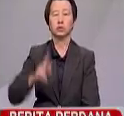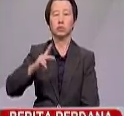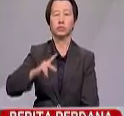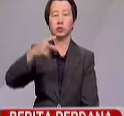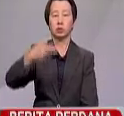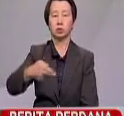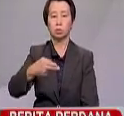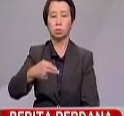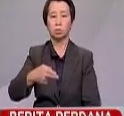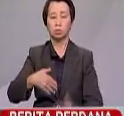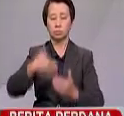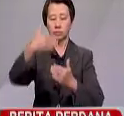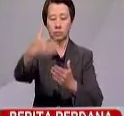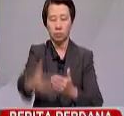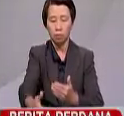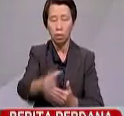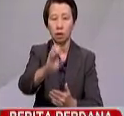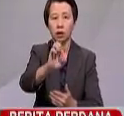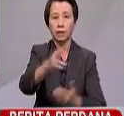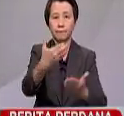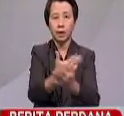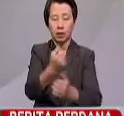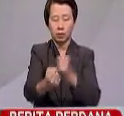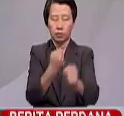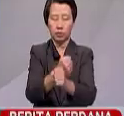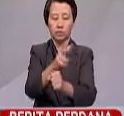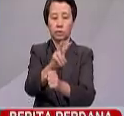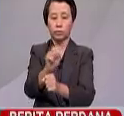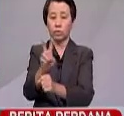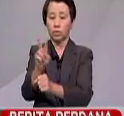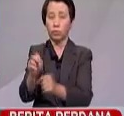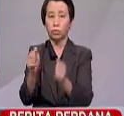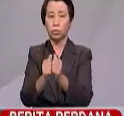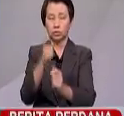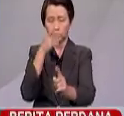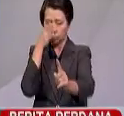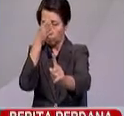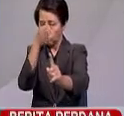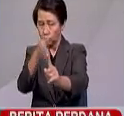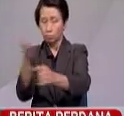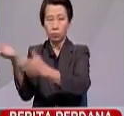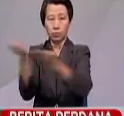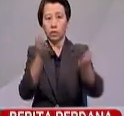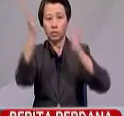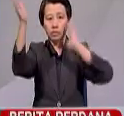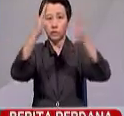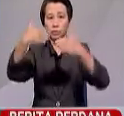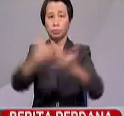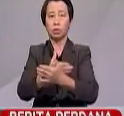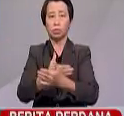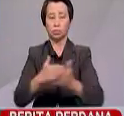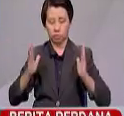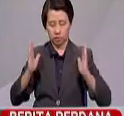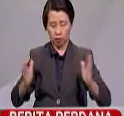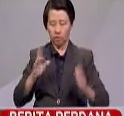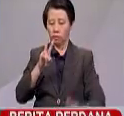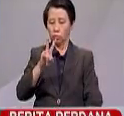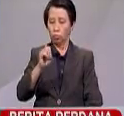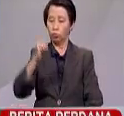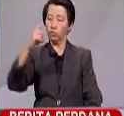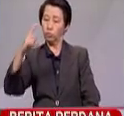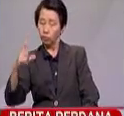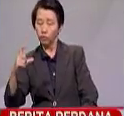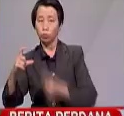Pakatan Harapan PH melangkah ke era baharu tahun 2020 dengan satu hala tuju membawa Malaysia baharu. Dalam tempoh